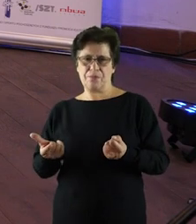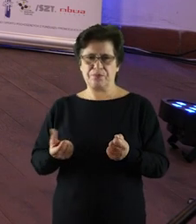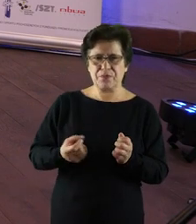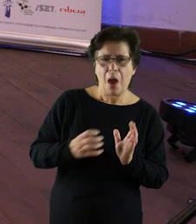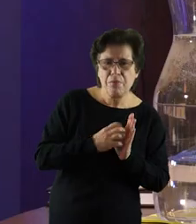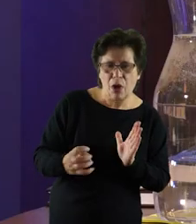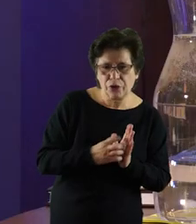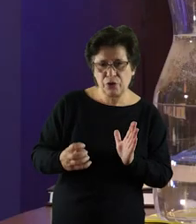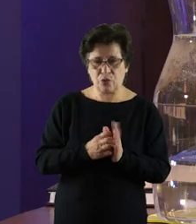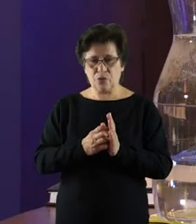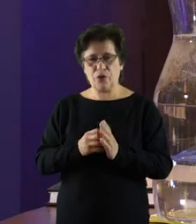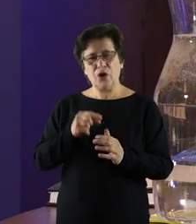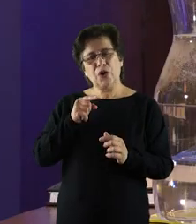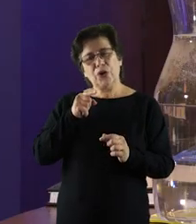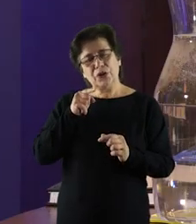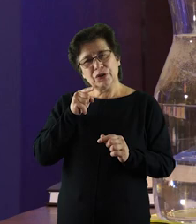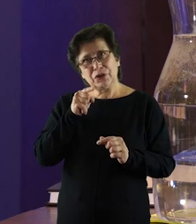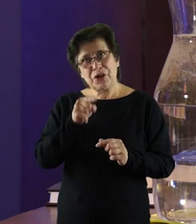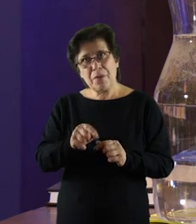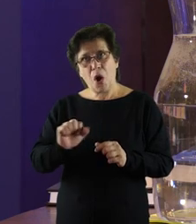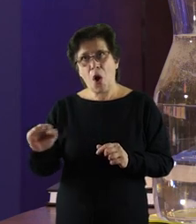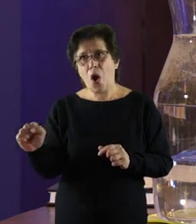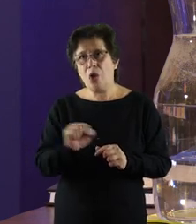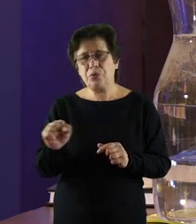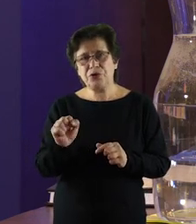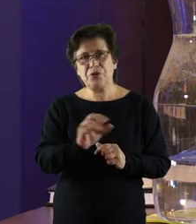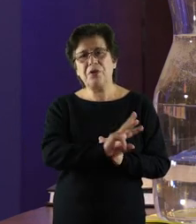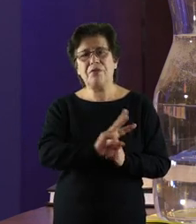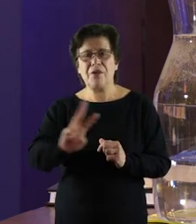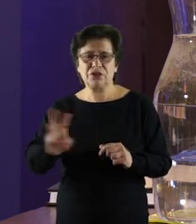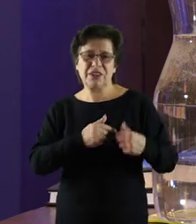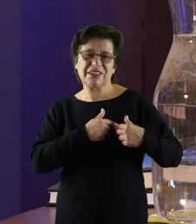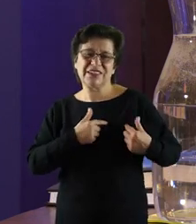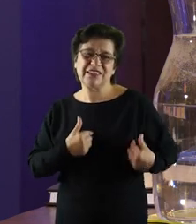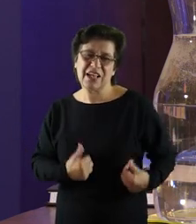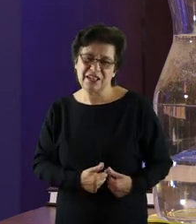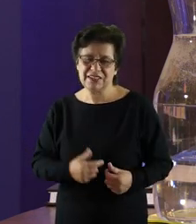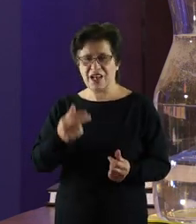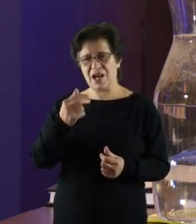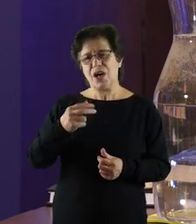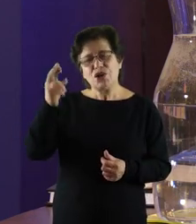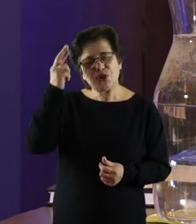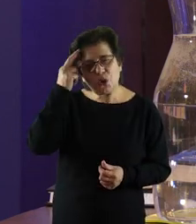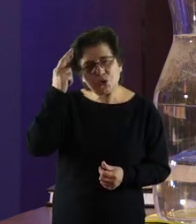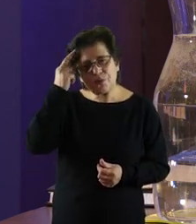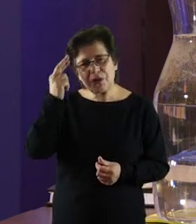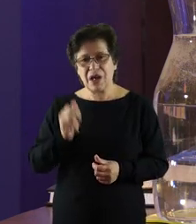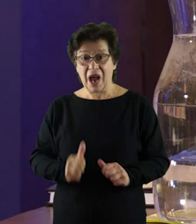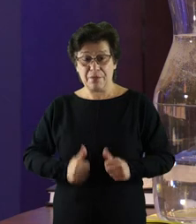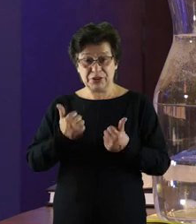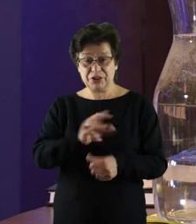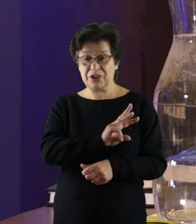budziły sensacji. Chodzi o to, żeby obudziły wasze serca, wasze współczucie, wasze zrozumienie. Chodzi o to, abyście